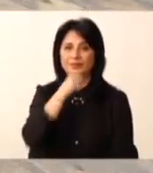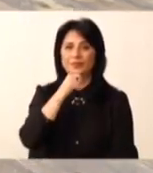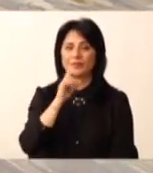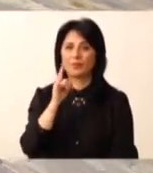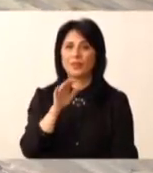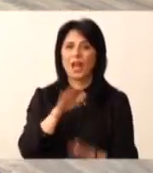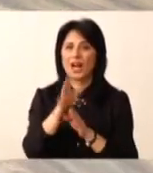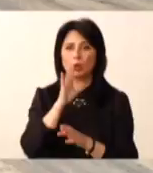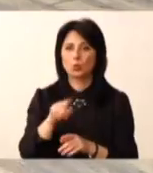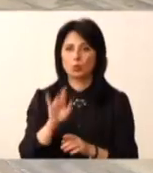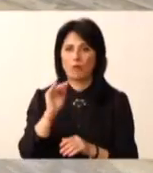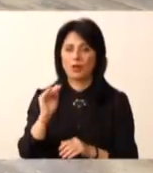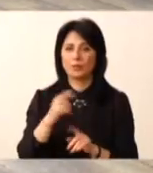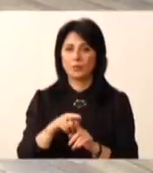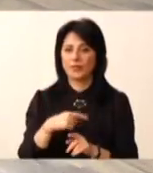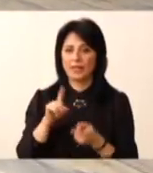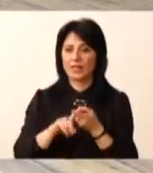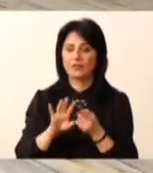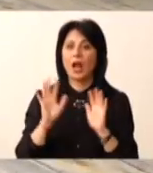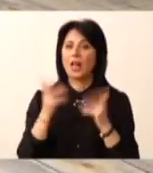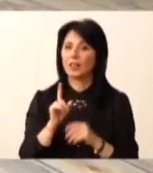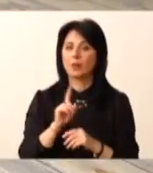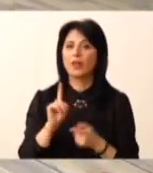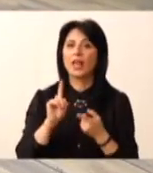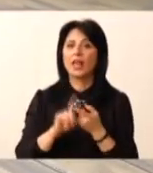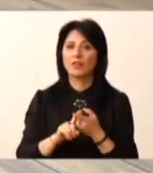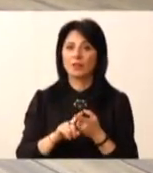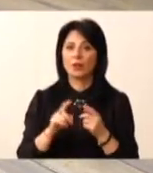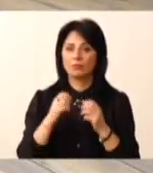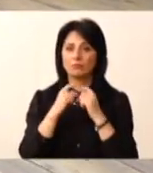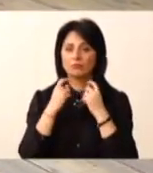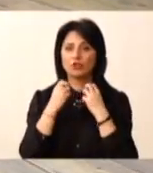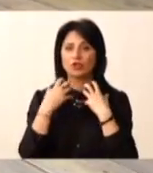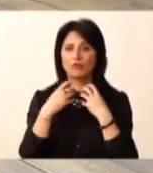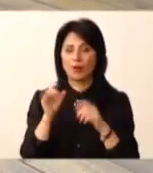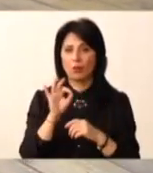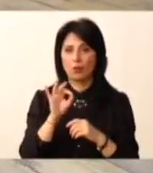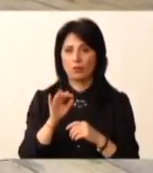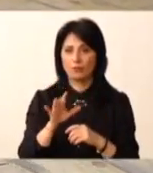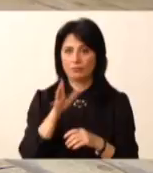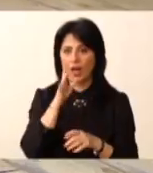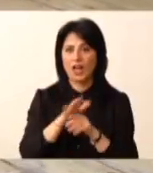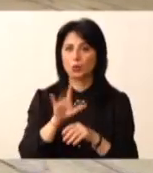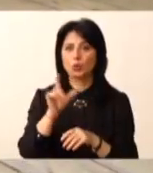მოზარდებს, ჩემი შეკითხვა არ ეხება ანთებას, მაგრამ ეხება ფარისებრ ჯირკვალს. მოზარდებს, შეიძლება თუ